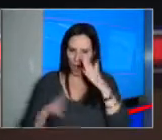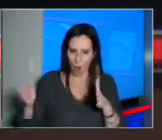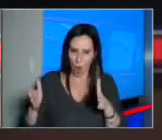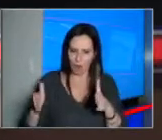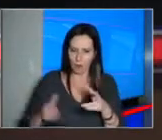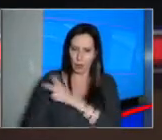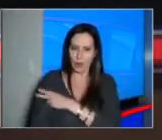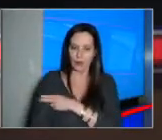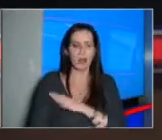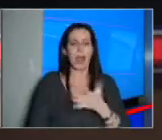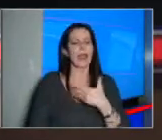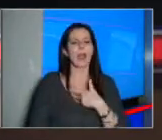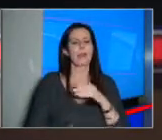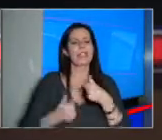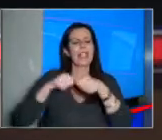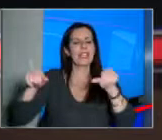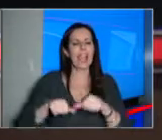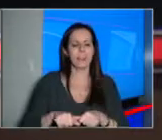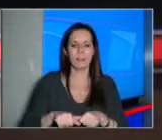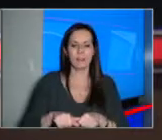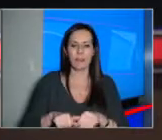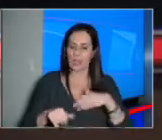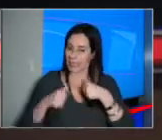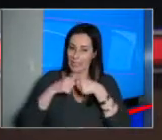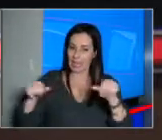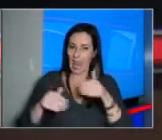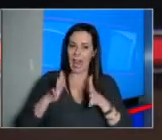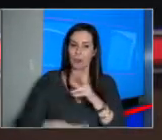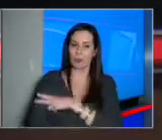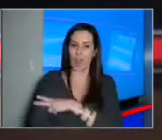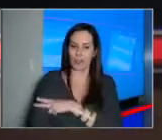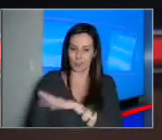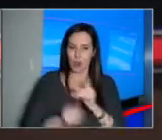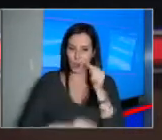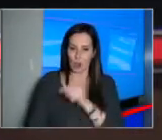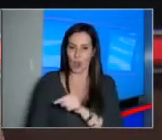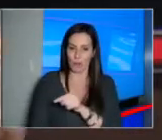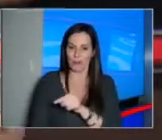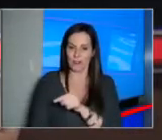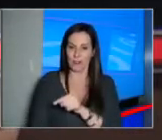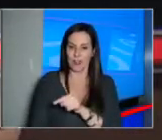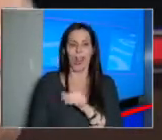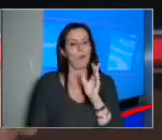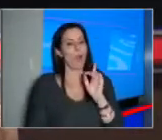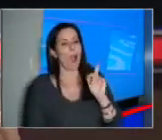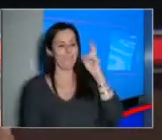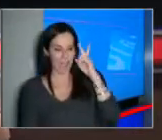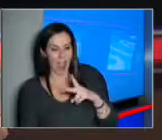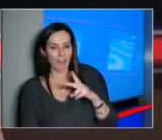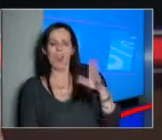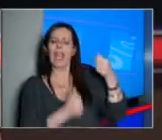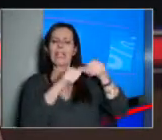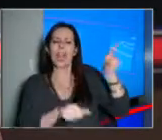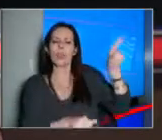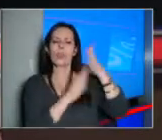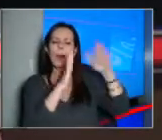ואת המשטרה, איך אני אתייג את זה? כנראה שאני אתייג את זה כאלימות משטרתית, את מה שקורה שם בסיטואציה הזו של ההתנגשות. הבנתי אותך, אוקיי. איך יתעדו את